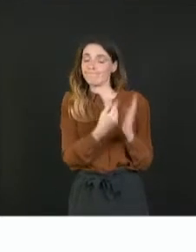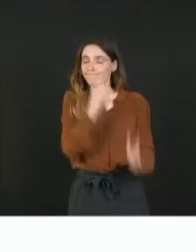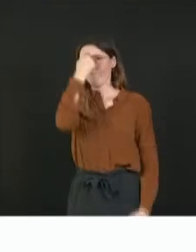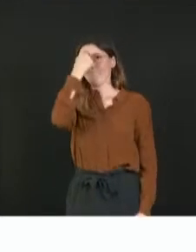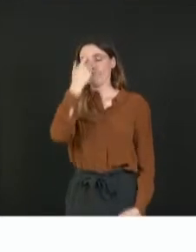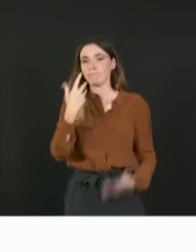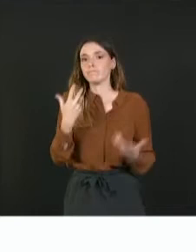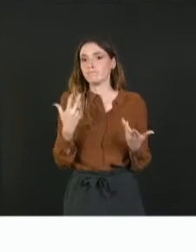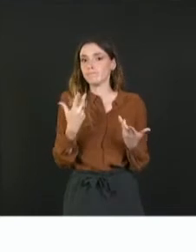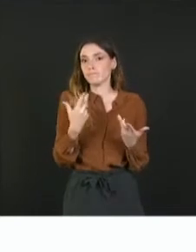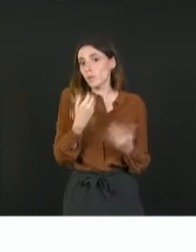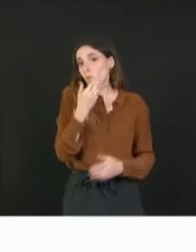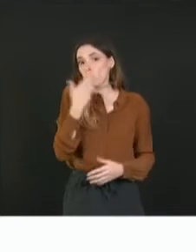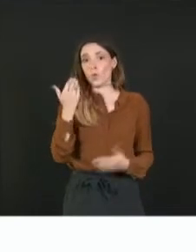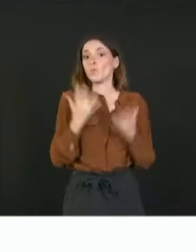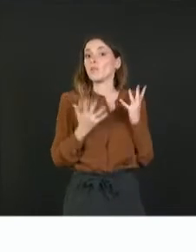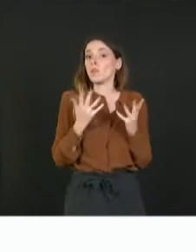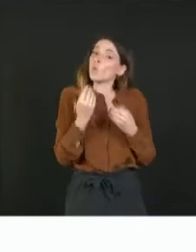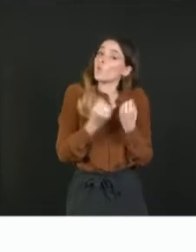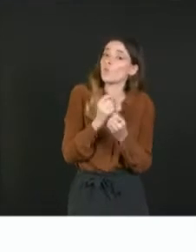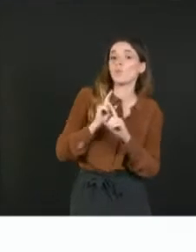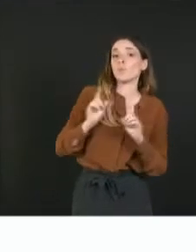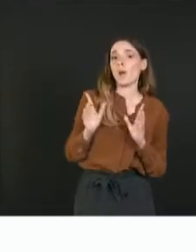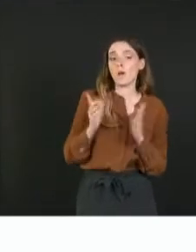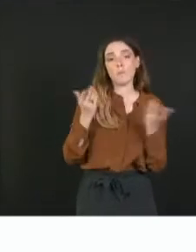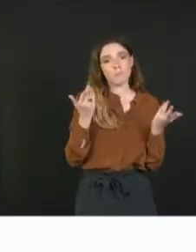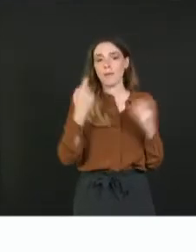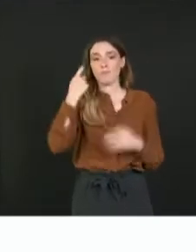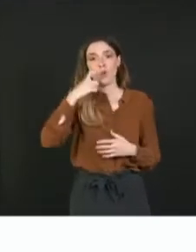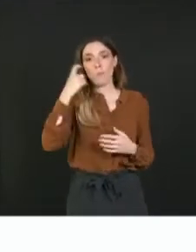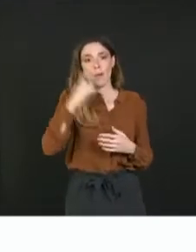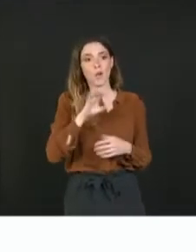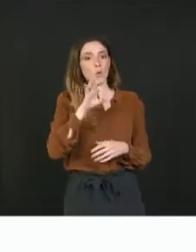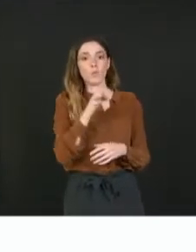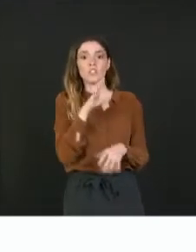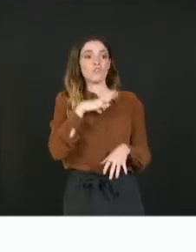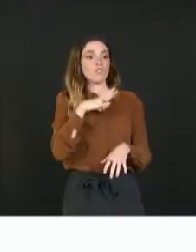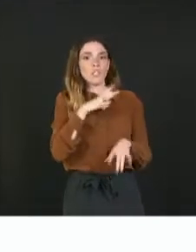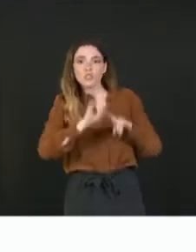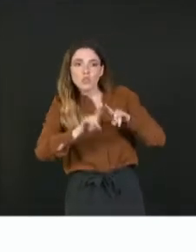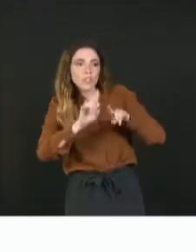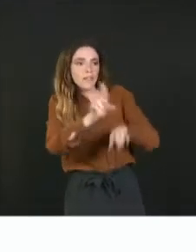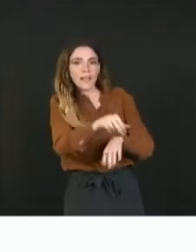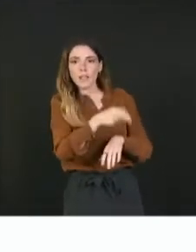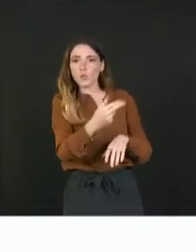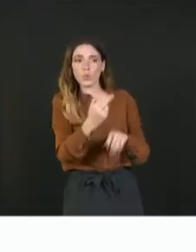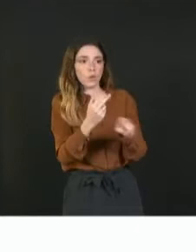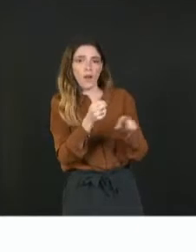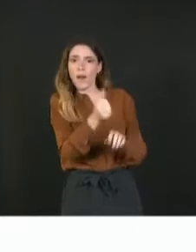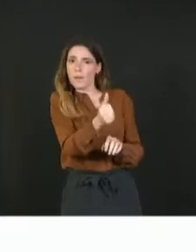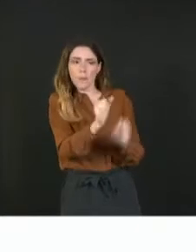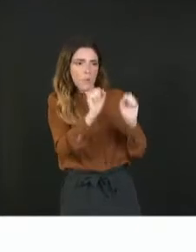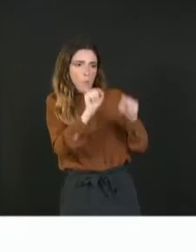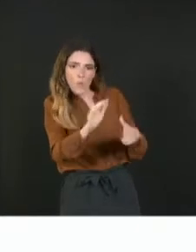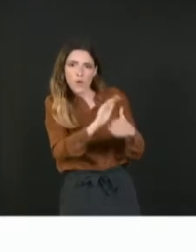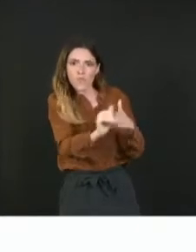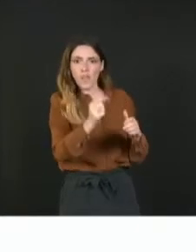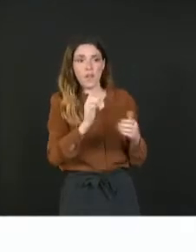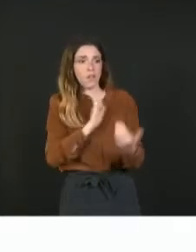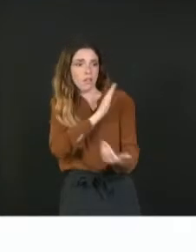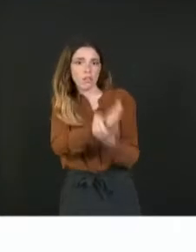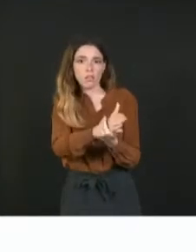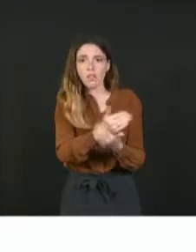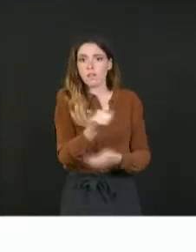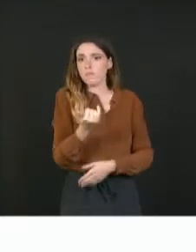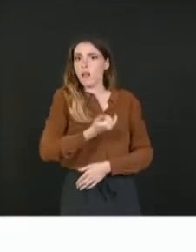Peut-être pas. Et il y a des endroits où il faut non-agir, parce que la nature va agir à notre place. Cette force-là